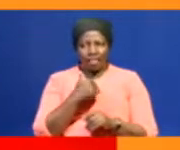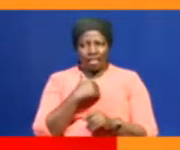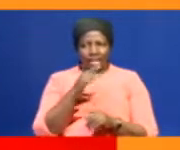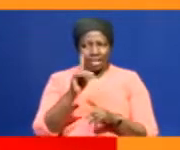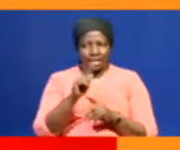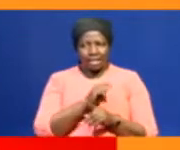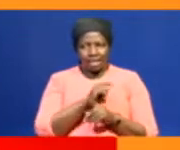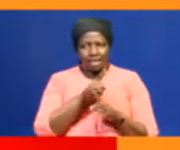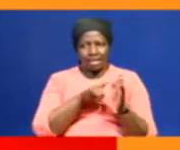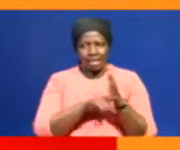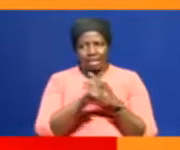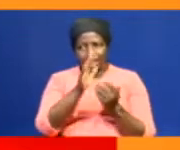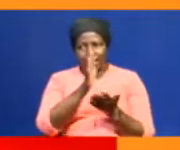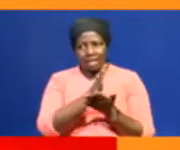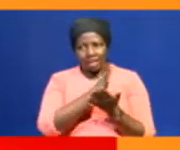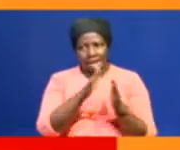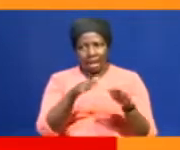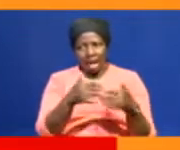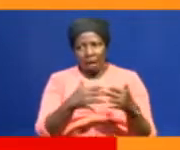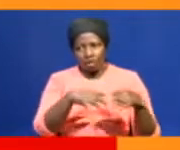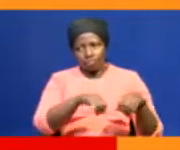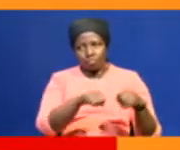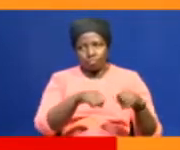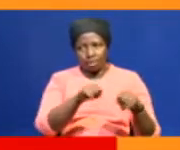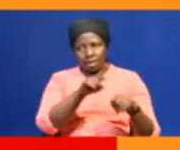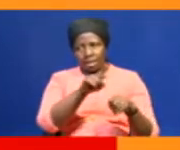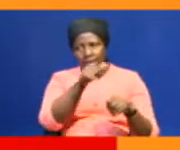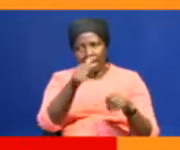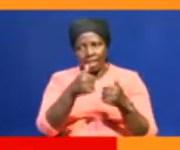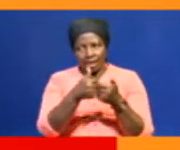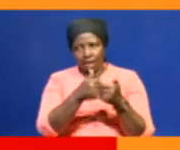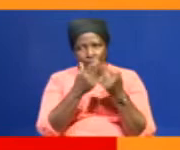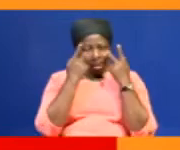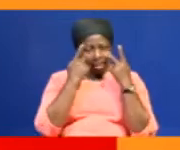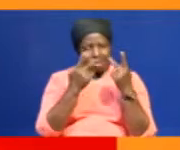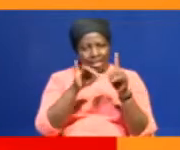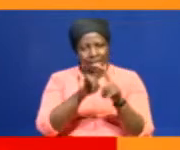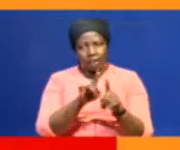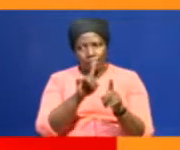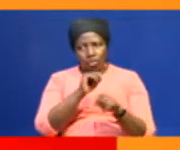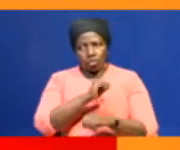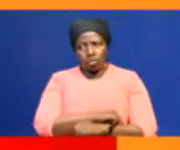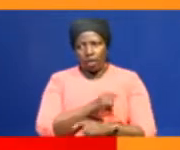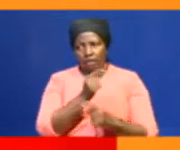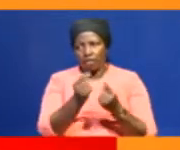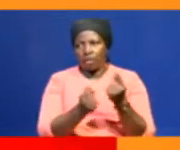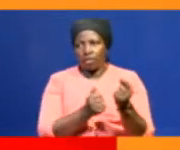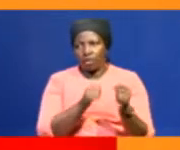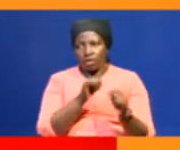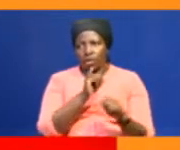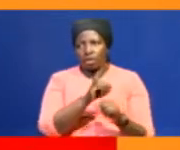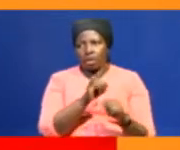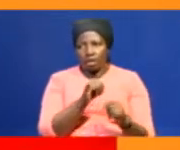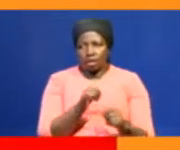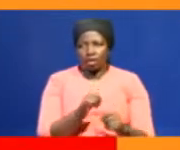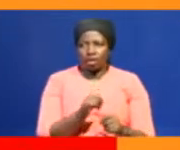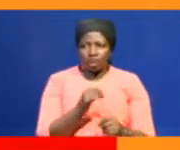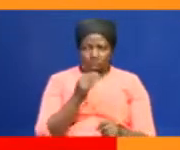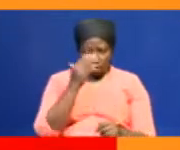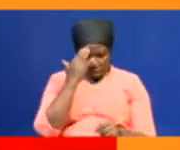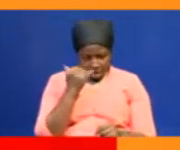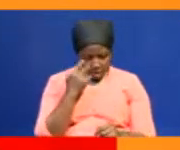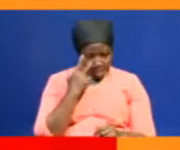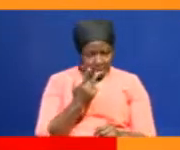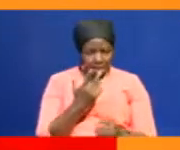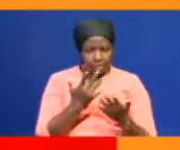tu ya kufundisha wana bodaboda jinsi ya kuendesha pikipiki pia bado ni changamoto. Tunaona shule pia ni chache. Na ndo hivyo pia unaona ndo maana pengine